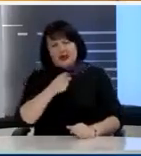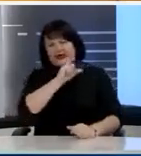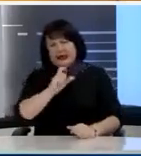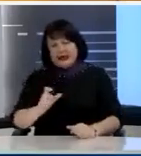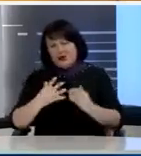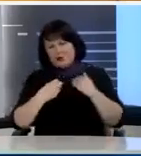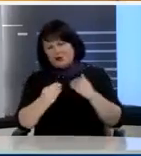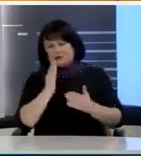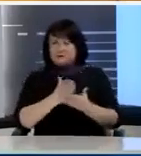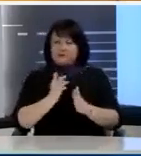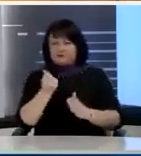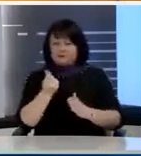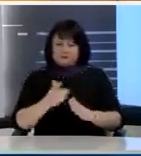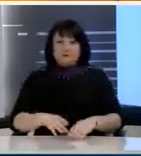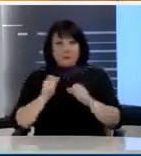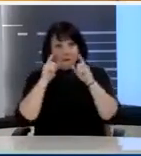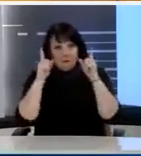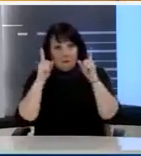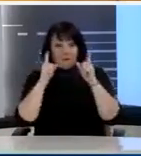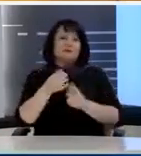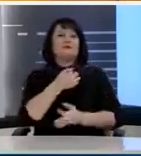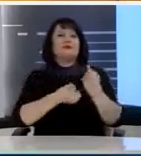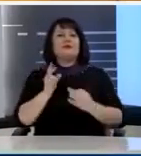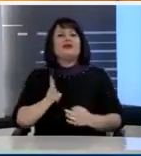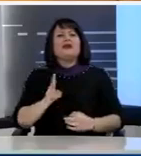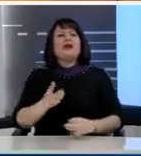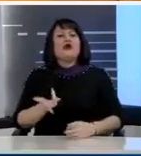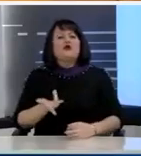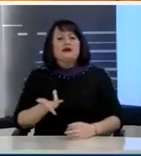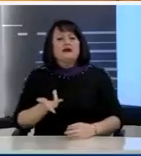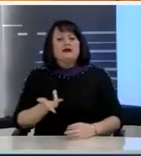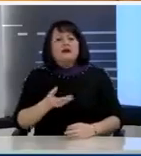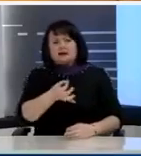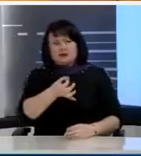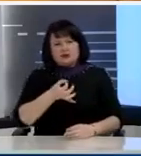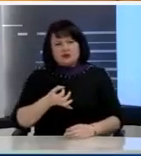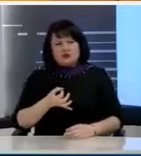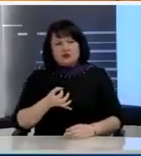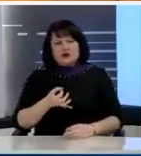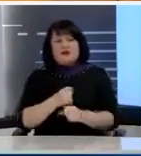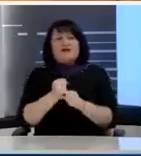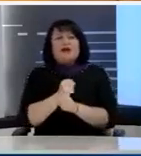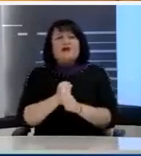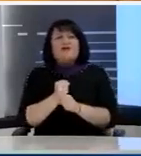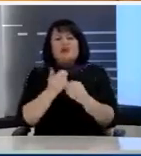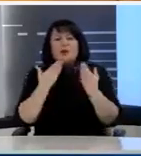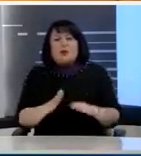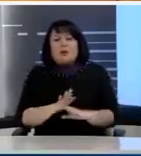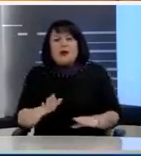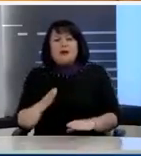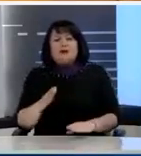Ιταλίας. Περισσότερο έκπληκτος άκουσα το κακό που τους έκανα. Μου είπε, μας άφησες χωρίς φάρμακα. Του λέω,